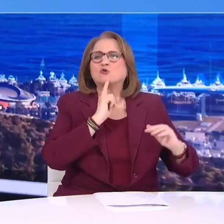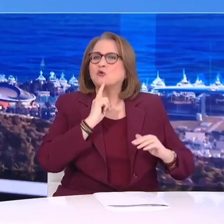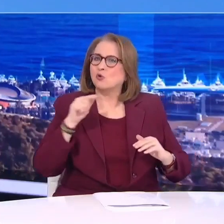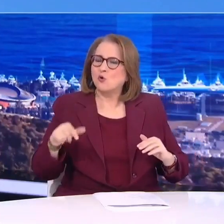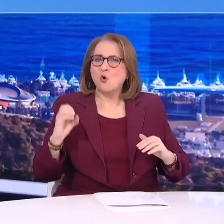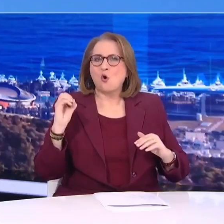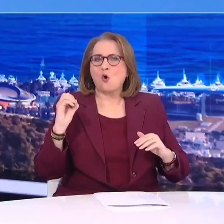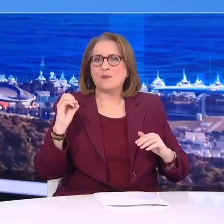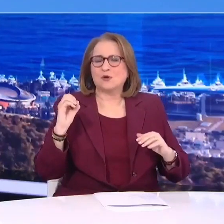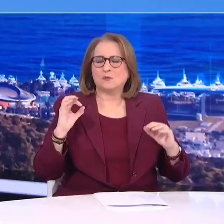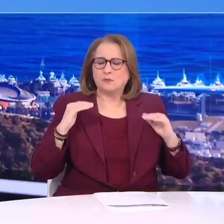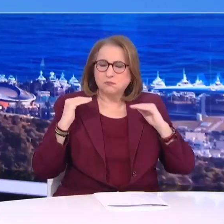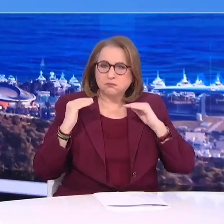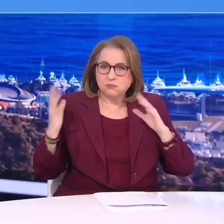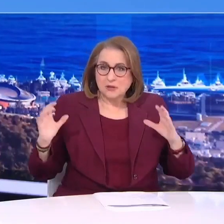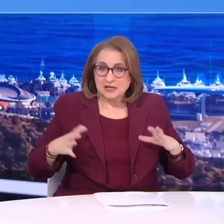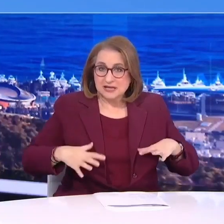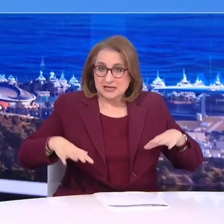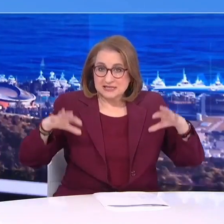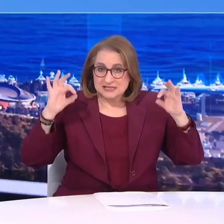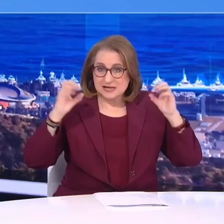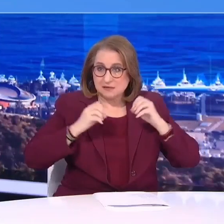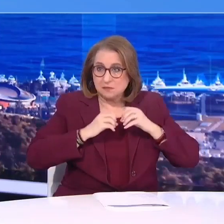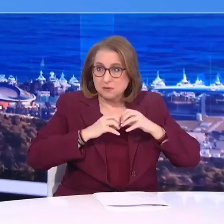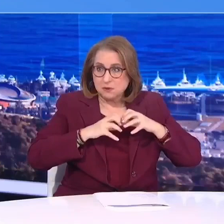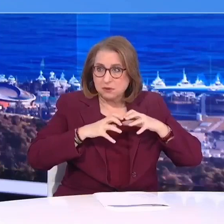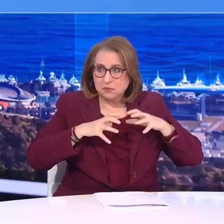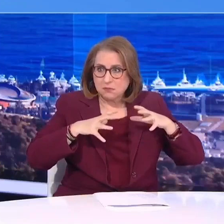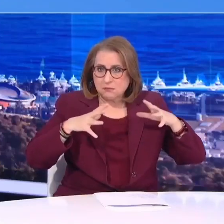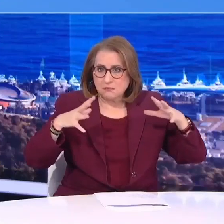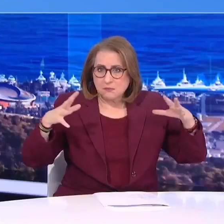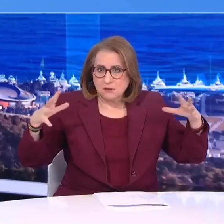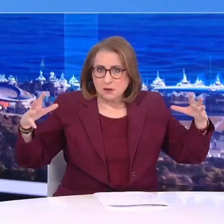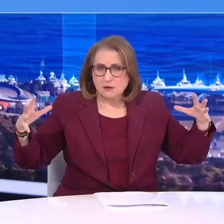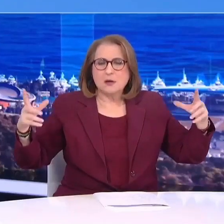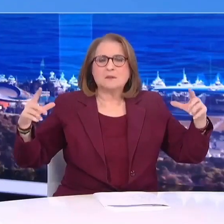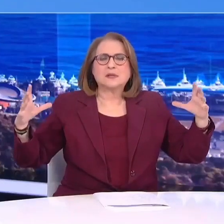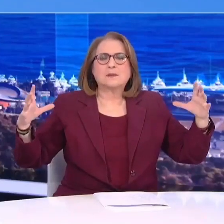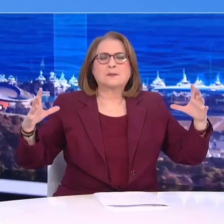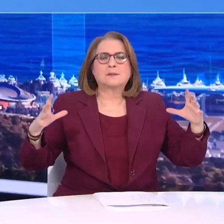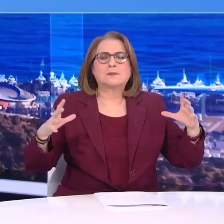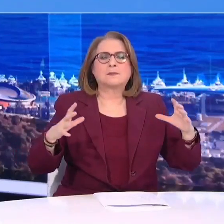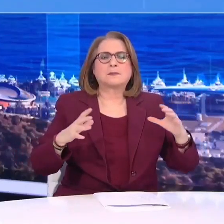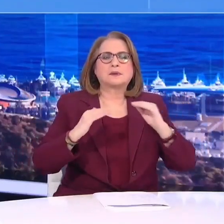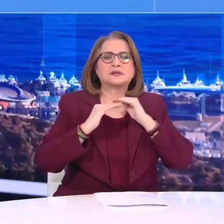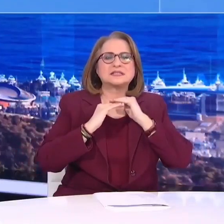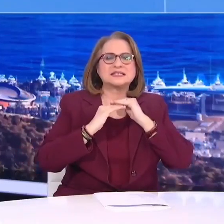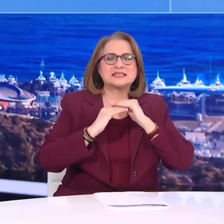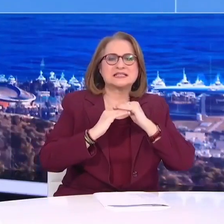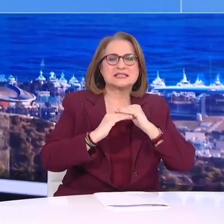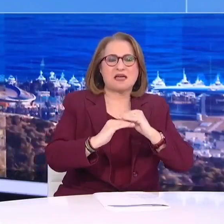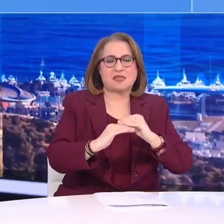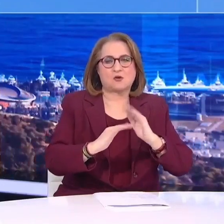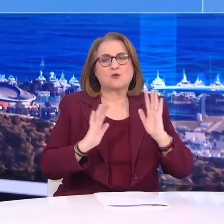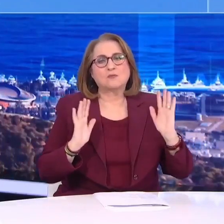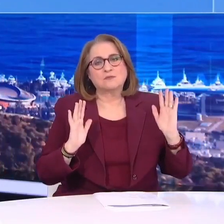της ενδημικότητας. Όταν έρχεται η ενδημικότητα μετά από ένα κύμα, σταθεροποιείται σε ένα πλατό. Αυτό σημαίνει ενδημικό, να το πω έτσι. Βέβαια, εγώ